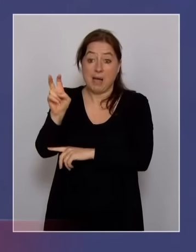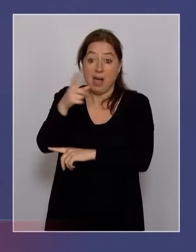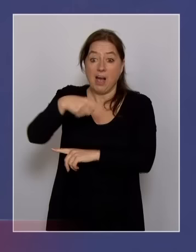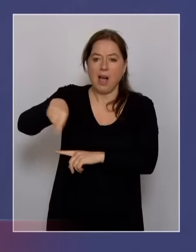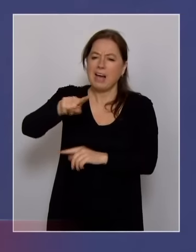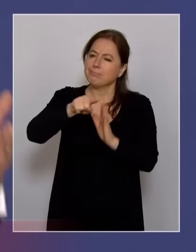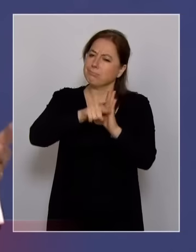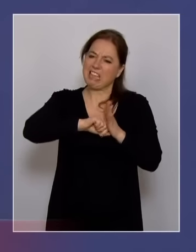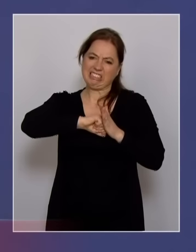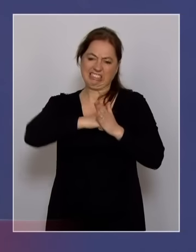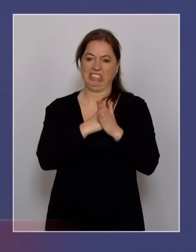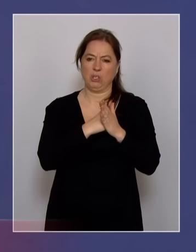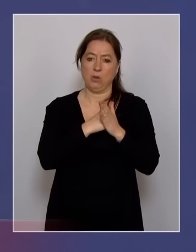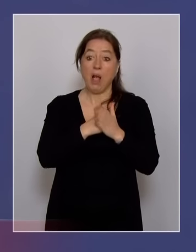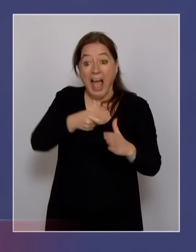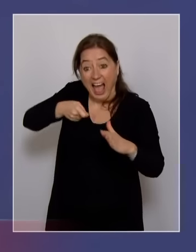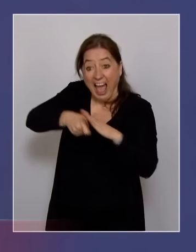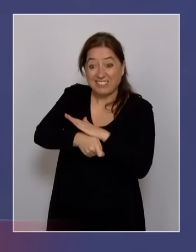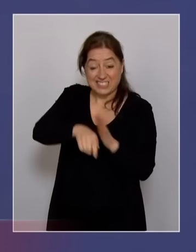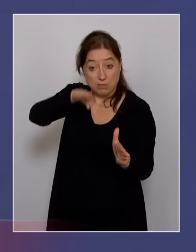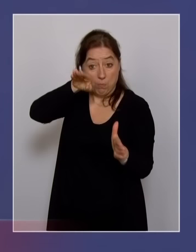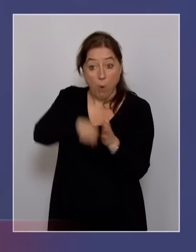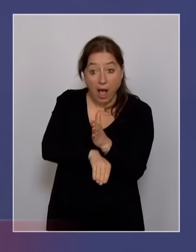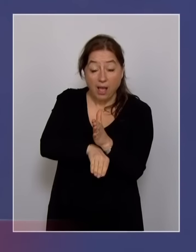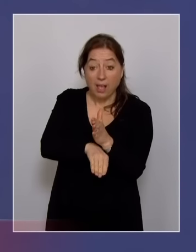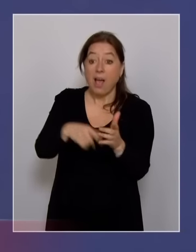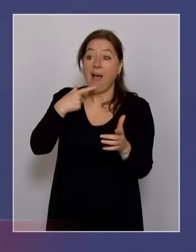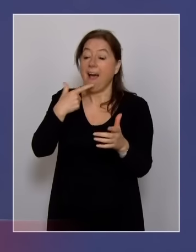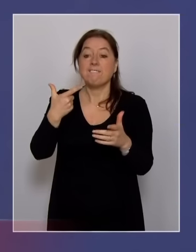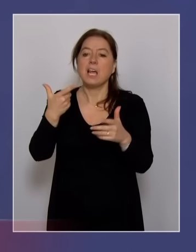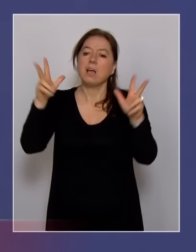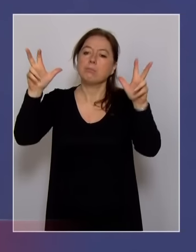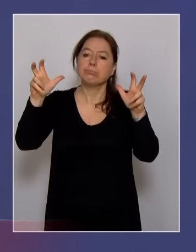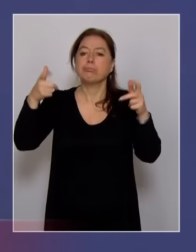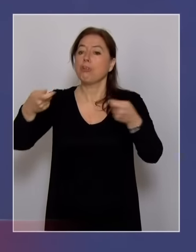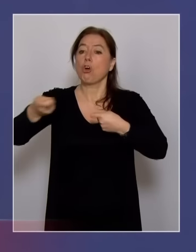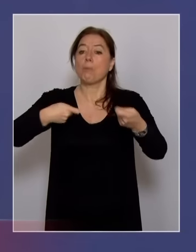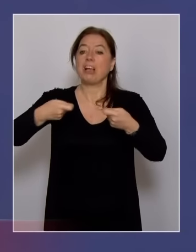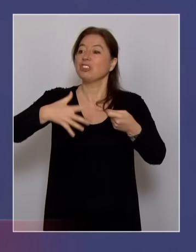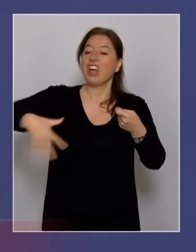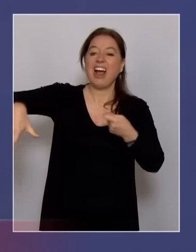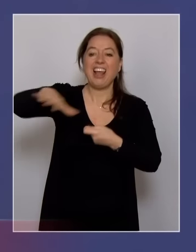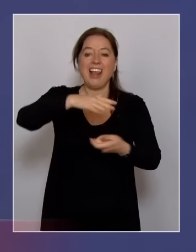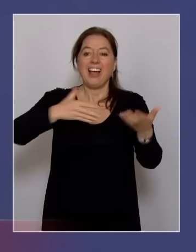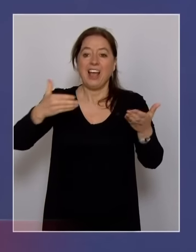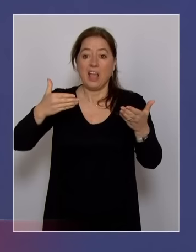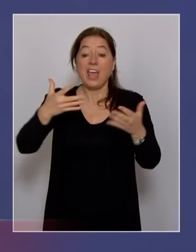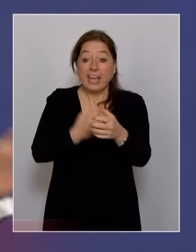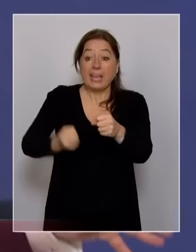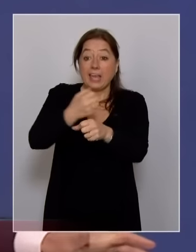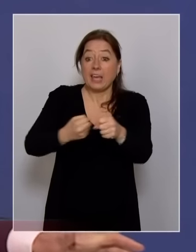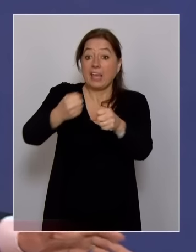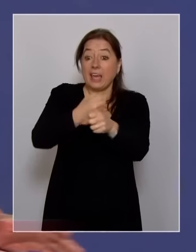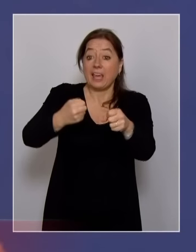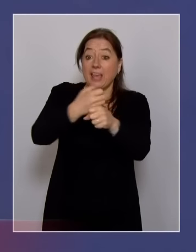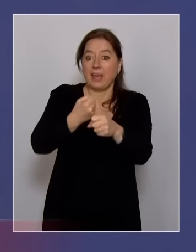compétiteurs, avoir une politique commerciale plus naïve qu'eux et penser qu'on continuera à créer des emplois. Ça ne